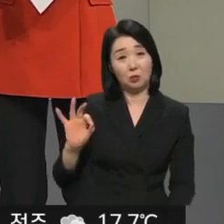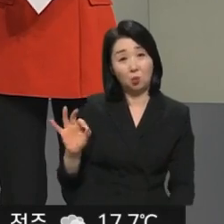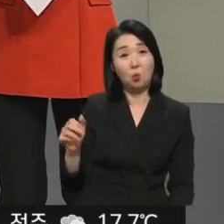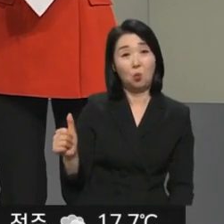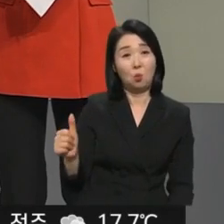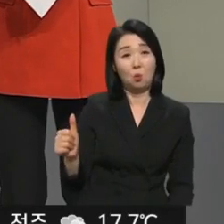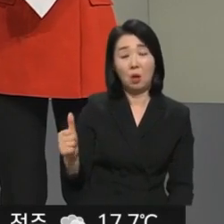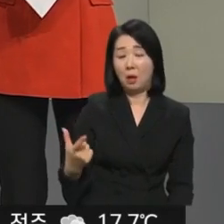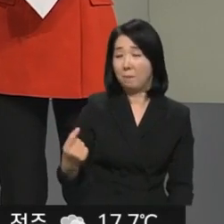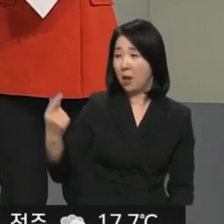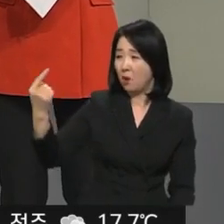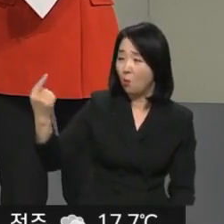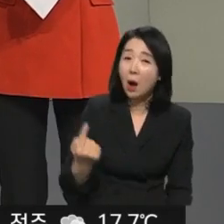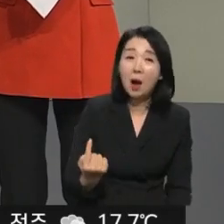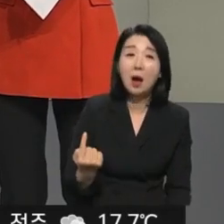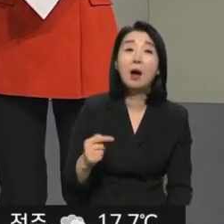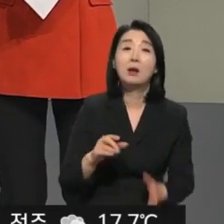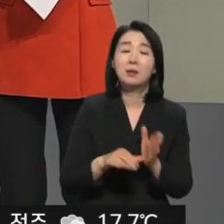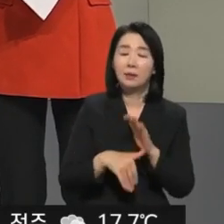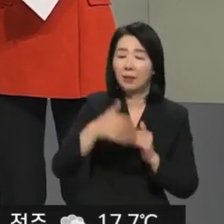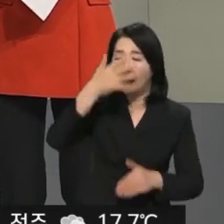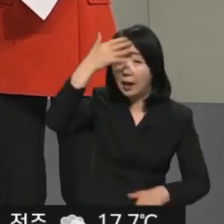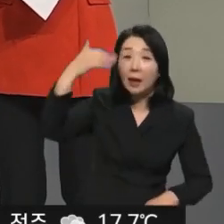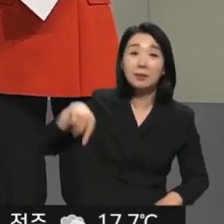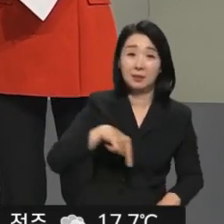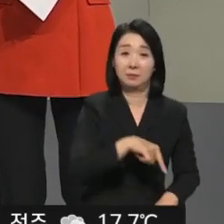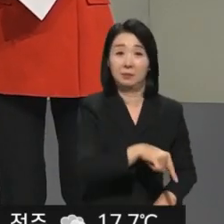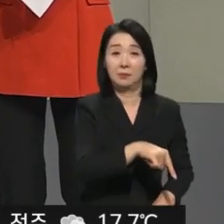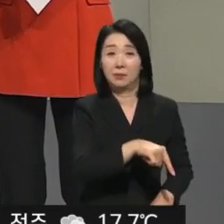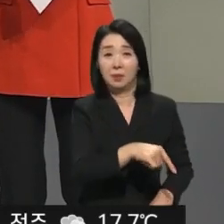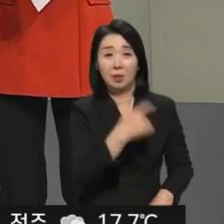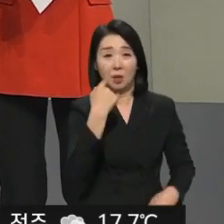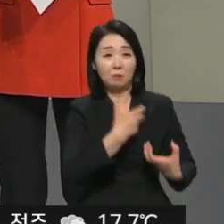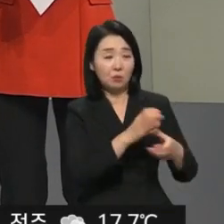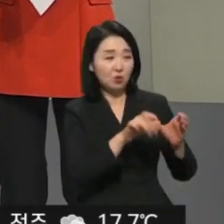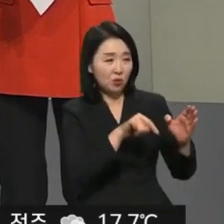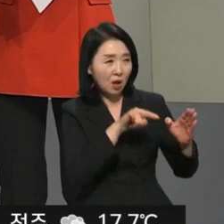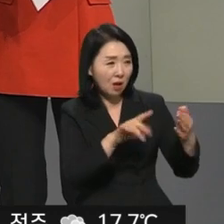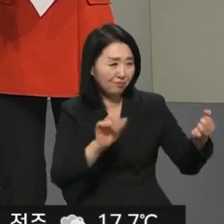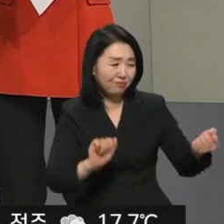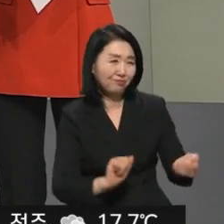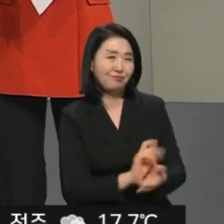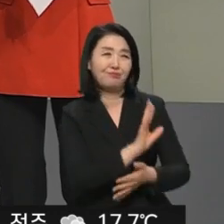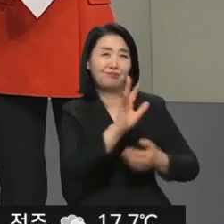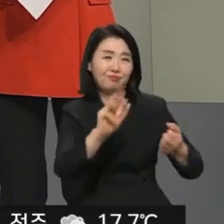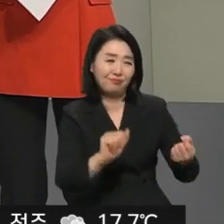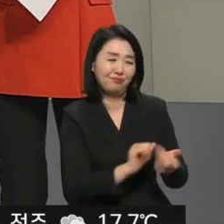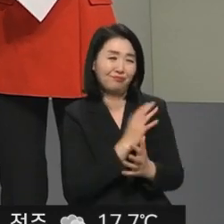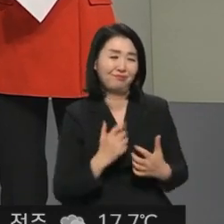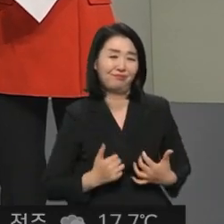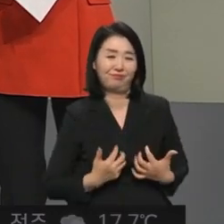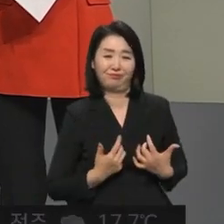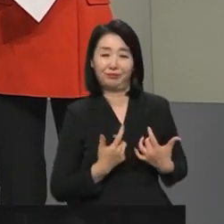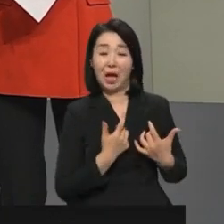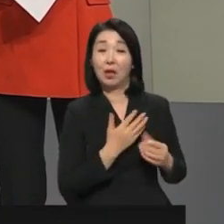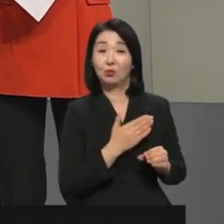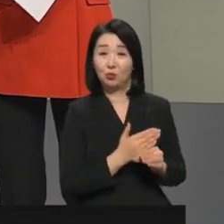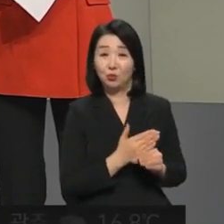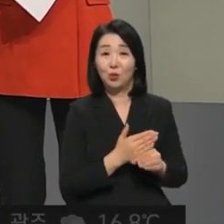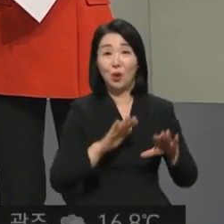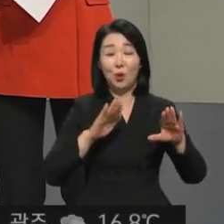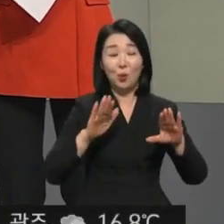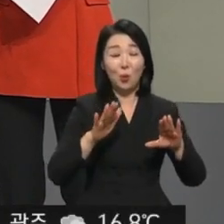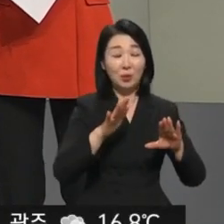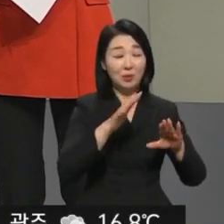대표의 조기 귀국에 일단 안도하는 모습인데요. 하지만 민주당 내부는 계속 부글부글 끓고 있습니다. 오늘은